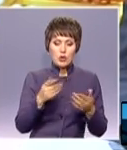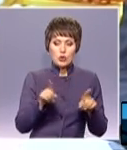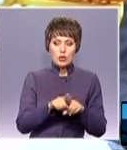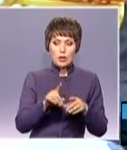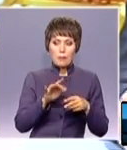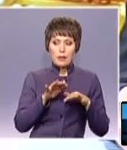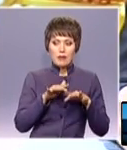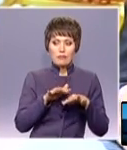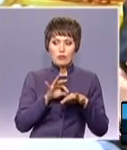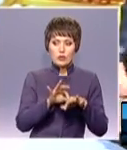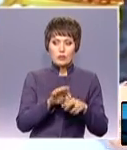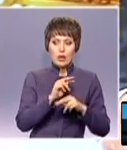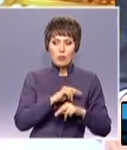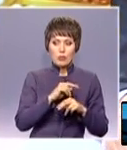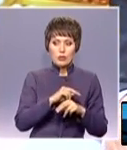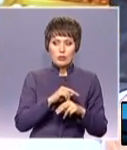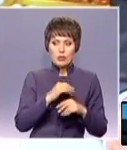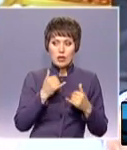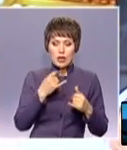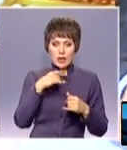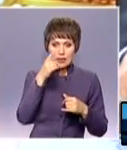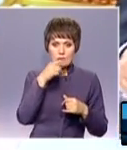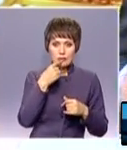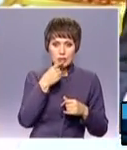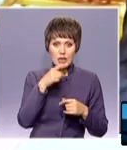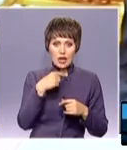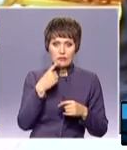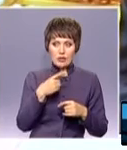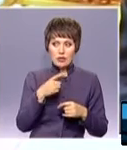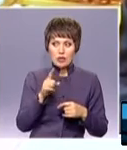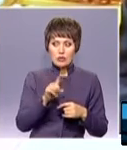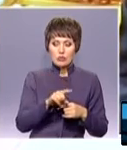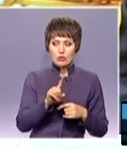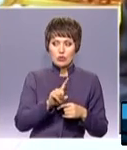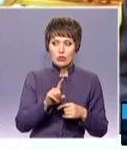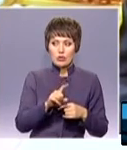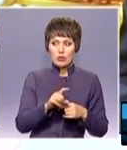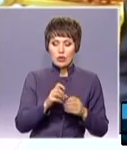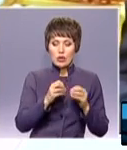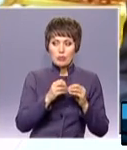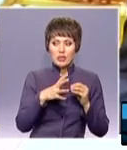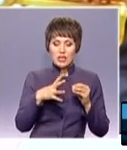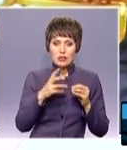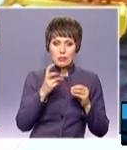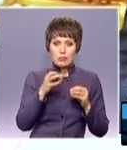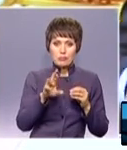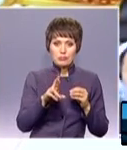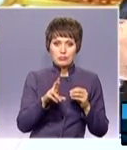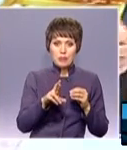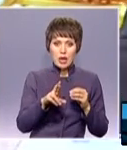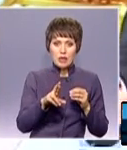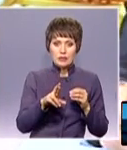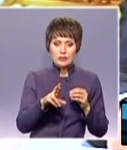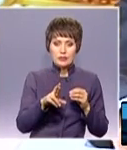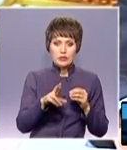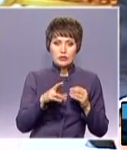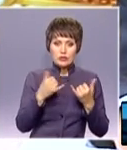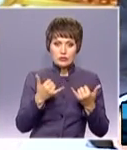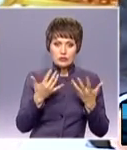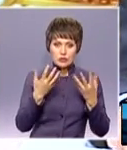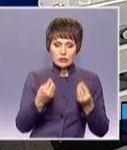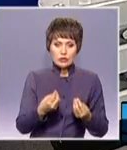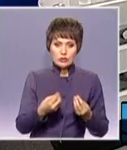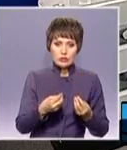проводим работу. Я уже вот на казахском языке говорил о том, что у нас сейчас с 15 мая по сегодняшний